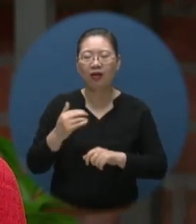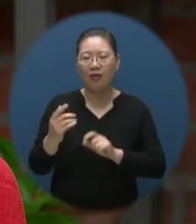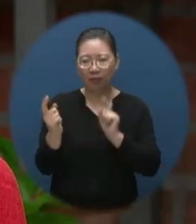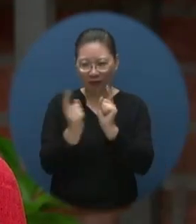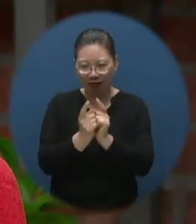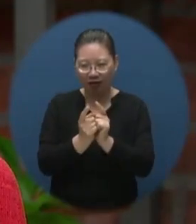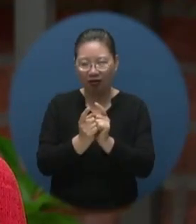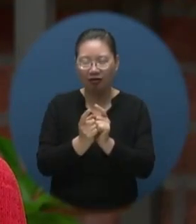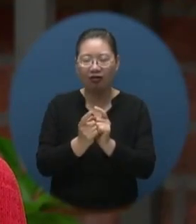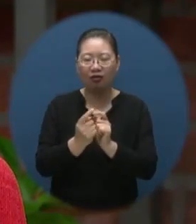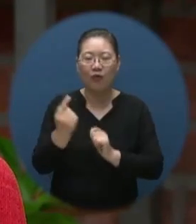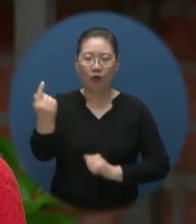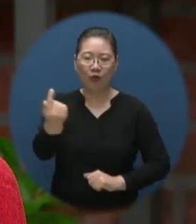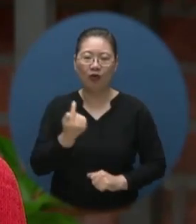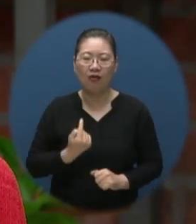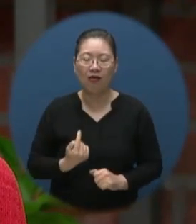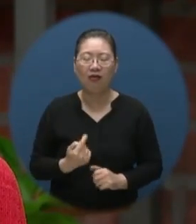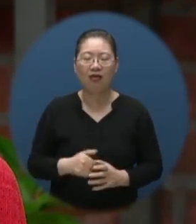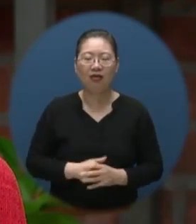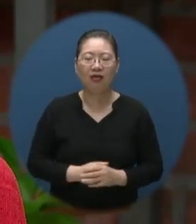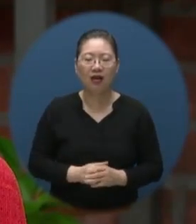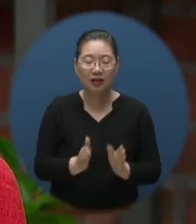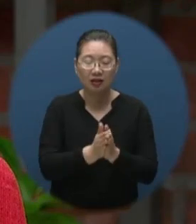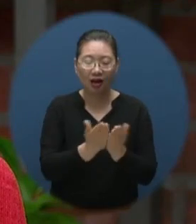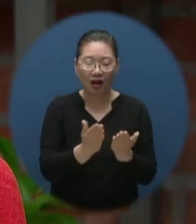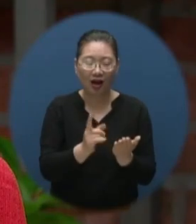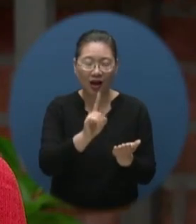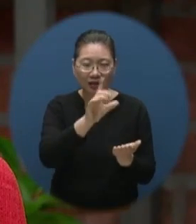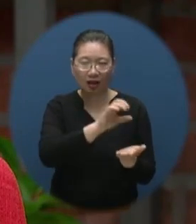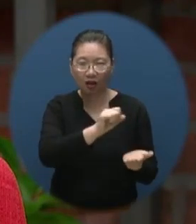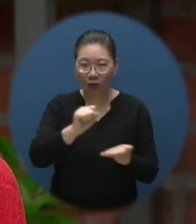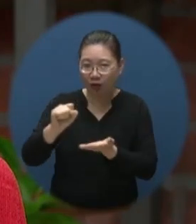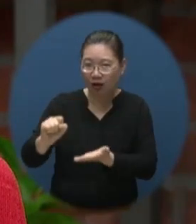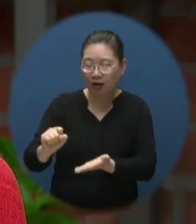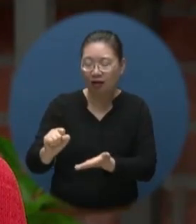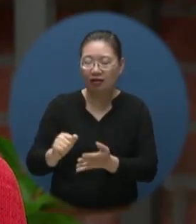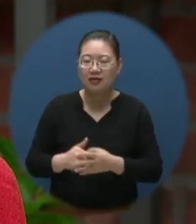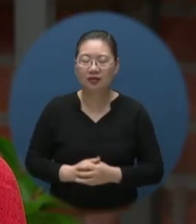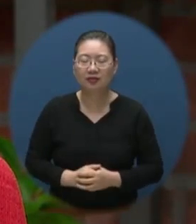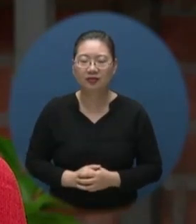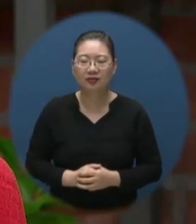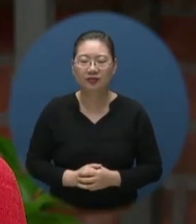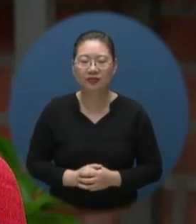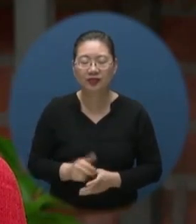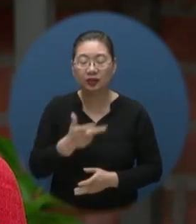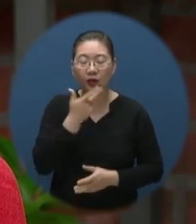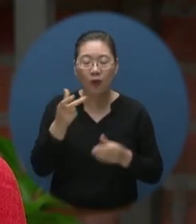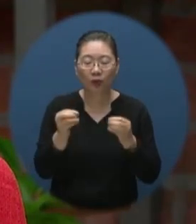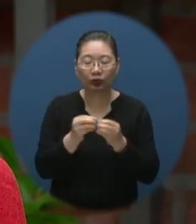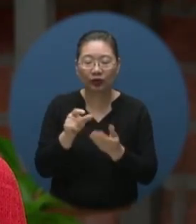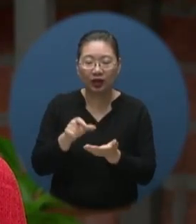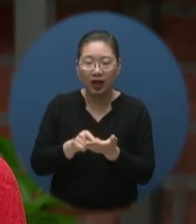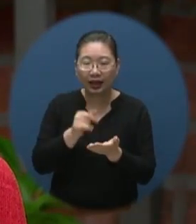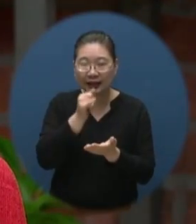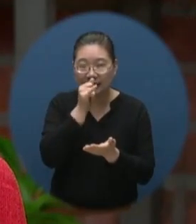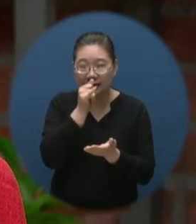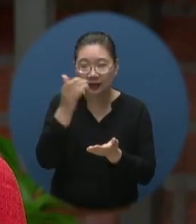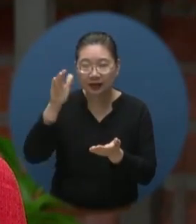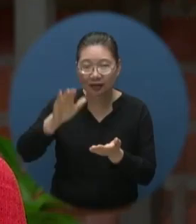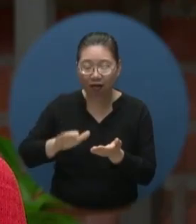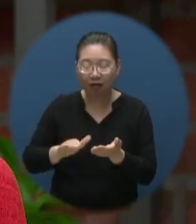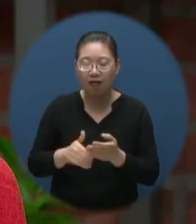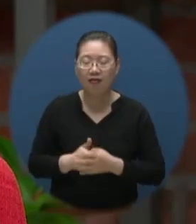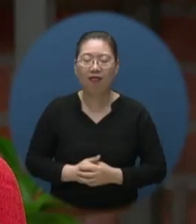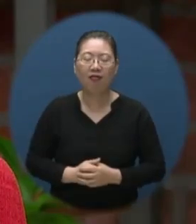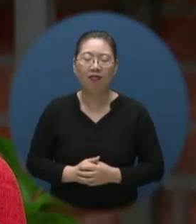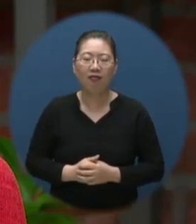만나자고 왔어요. 왔는데 책을 하나 들고 왔는데 영문으로 된 건데요. White